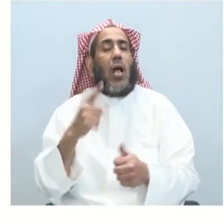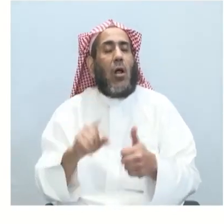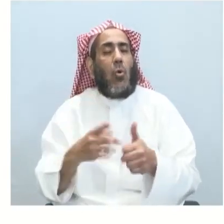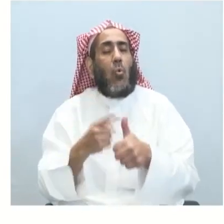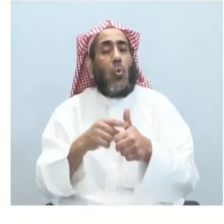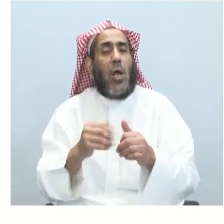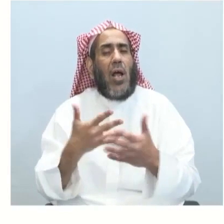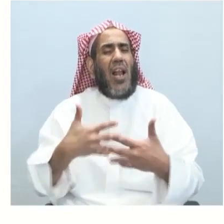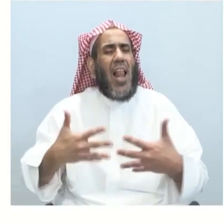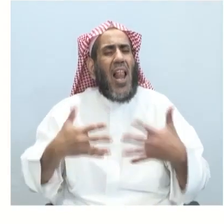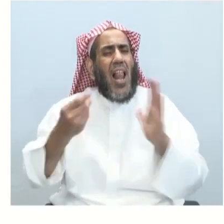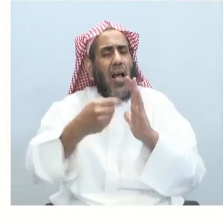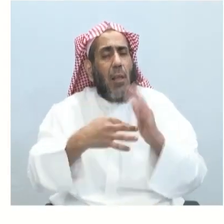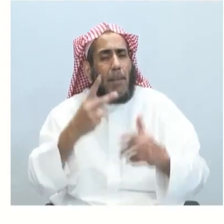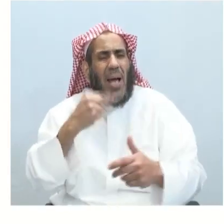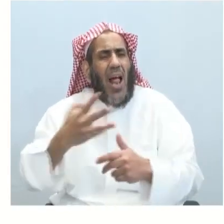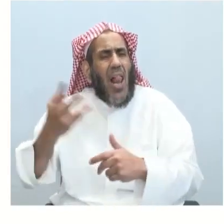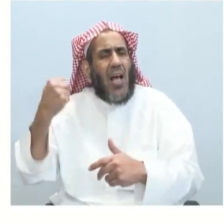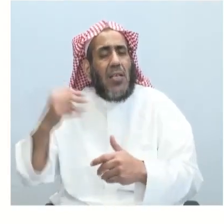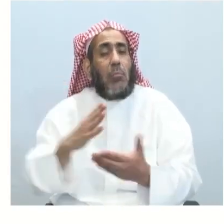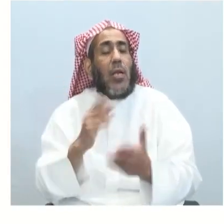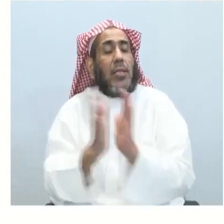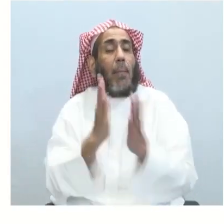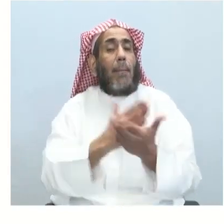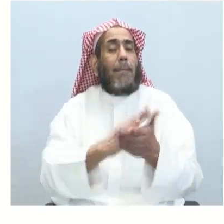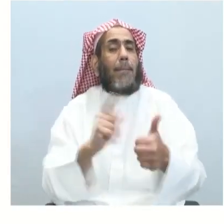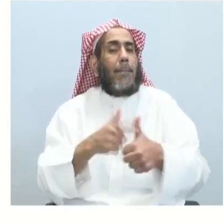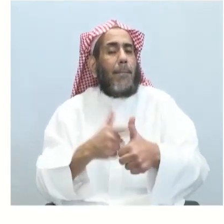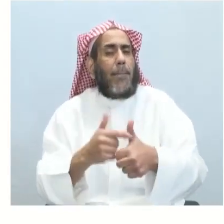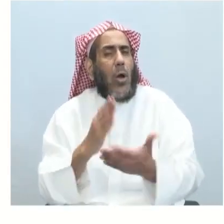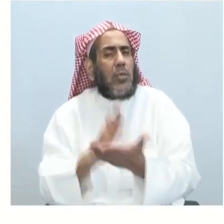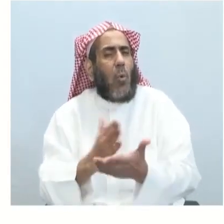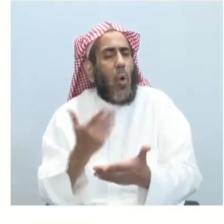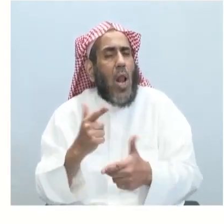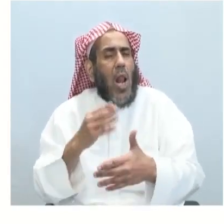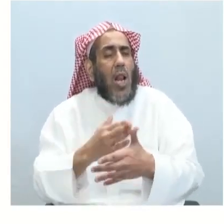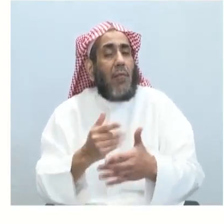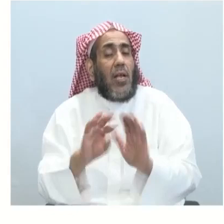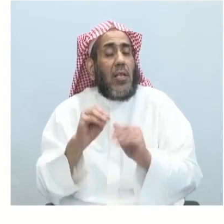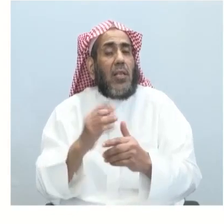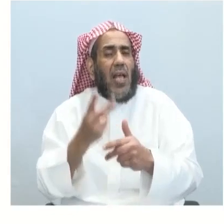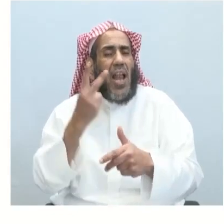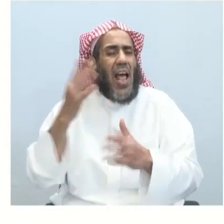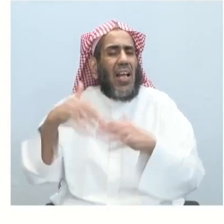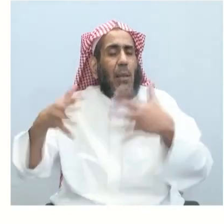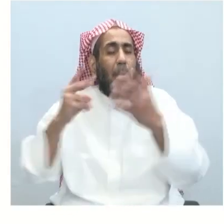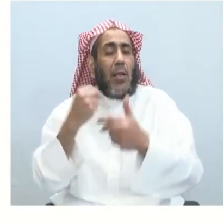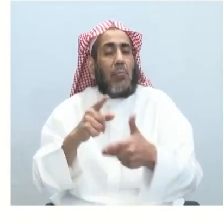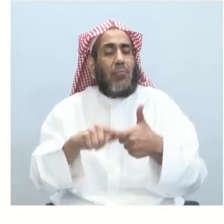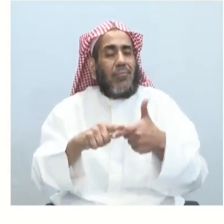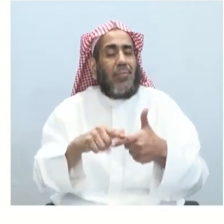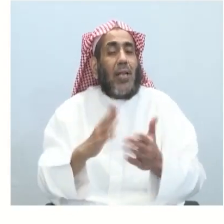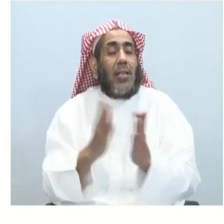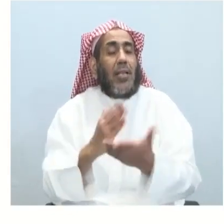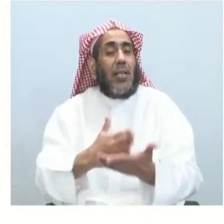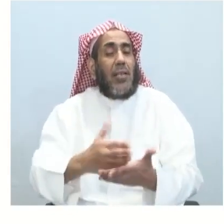زلنا في الادب القديم وانت عرفت ايضا سابقا ان الكتاب ينقسم الى قسمين قسم منهم يكون فييه الحديث عن الادب القديم القسم الثاني الحديث فيه باذن